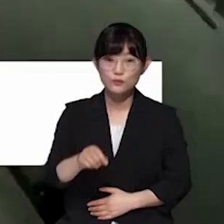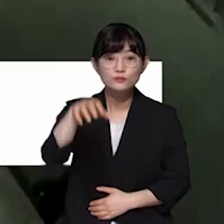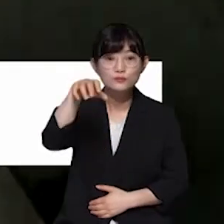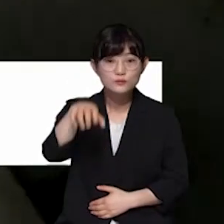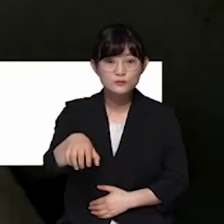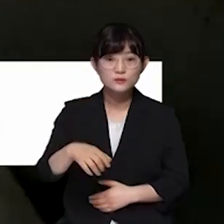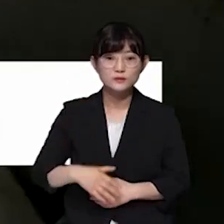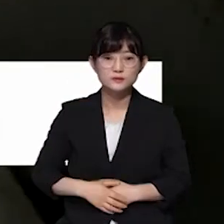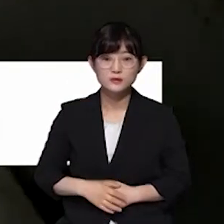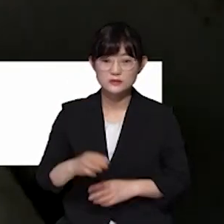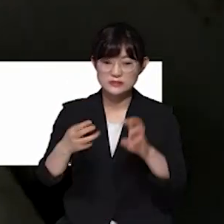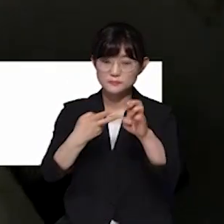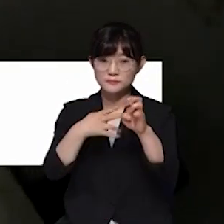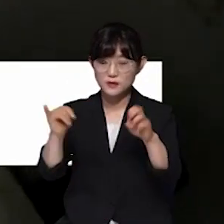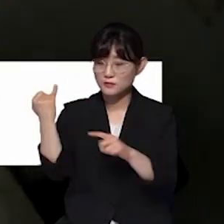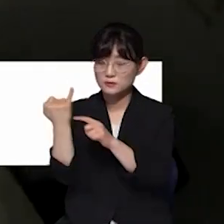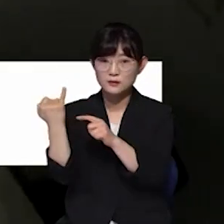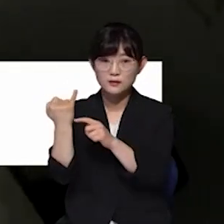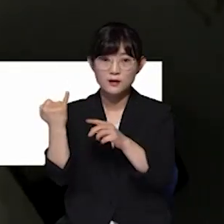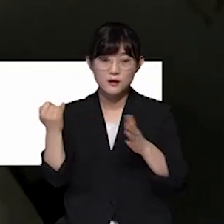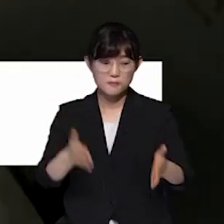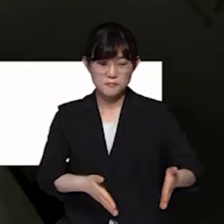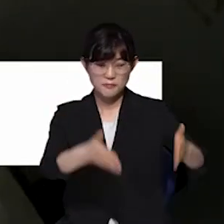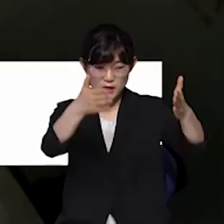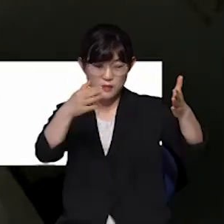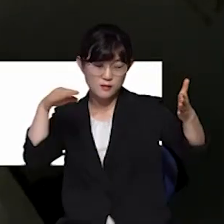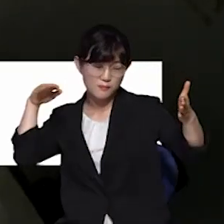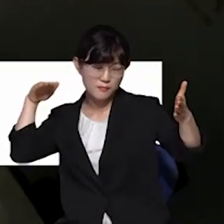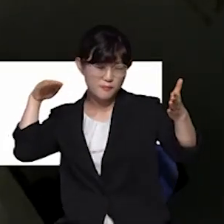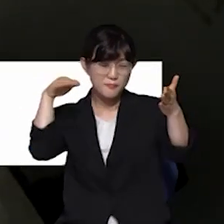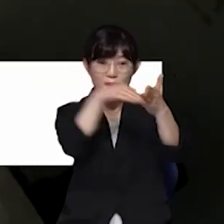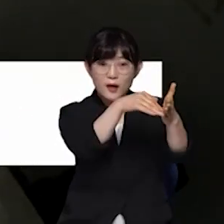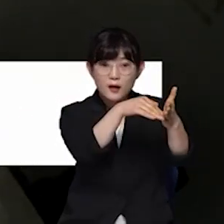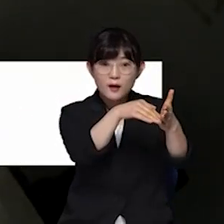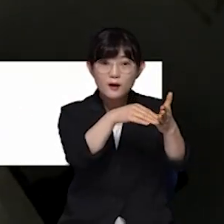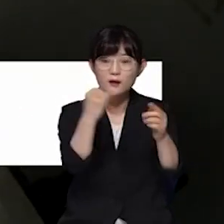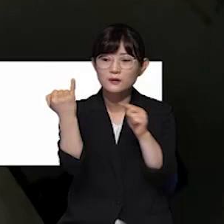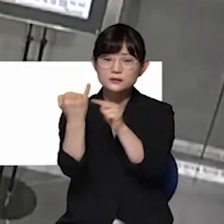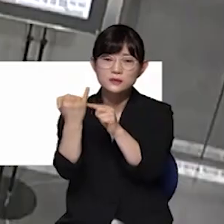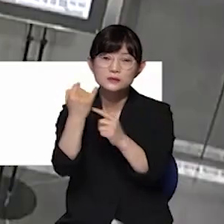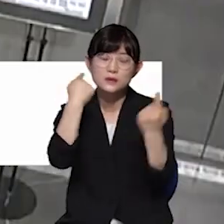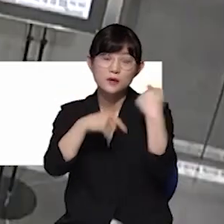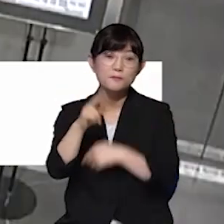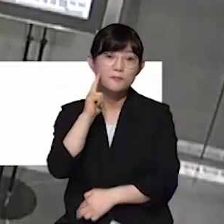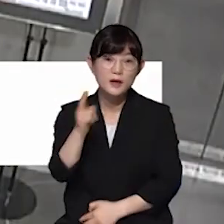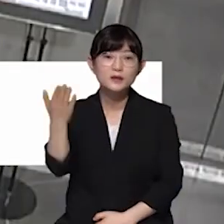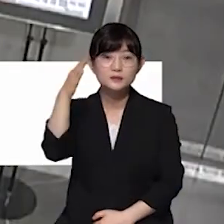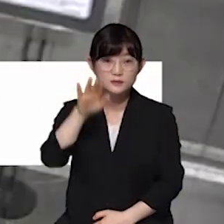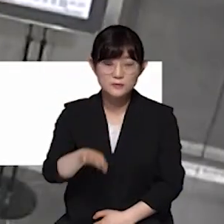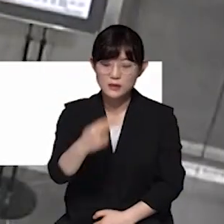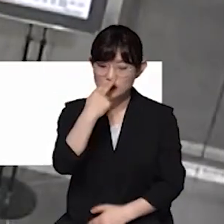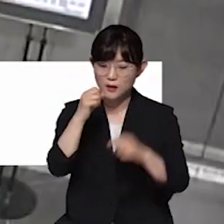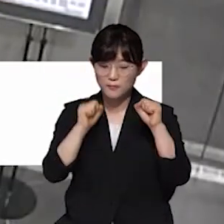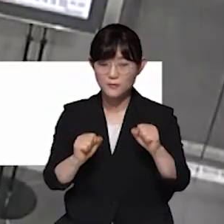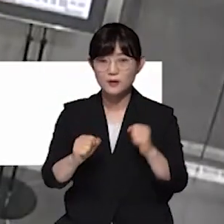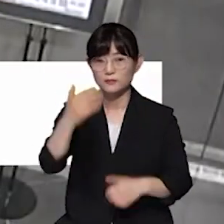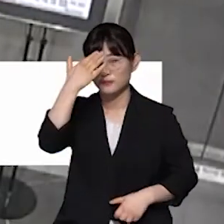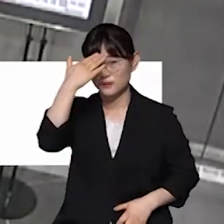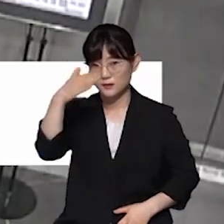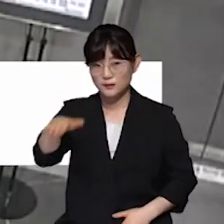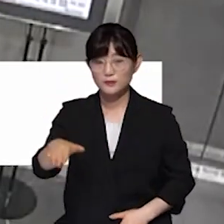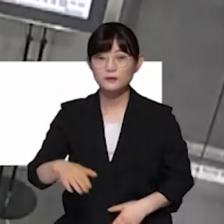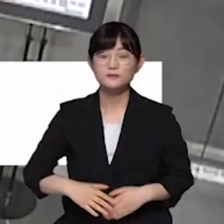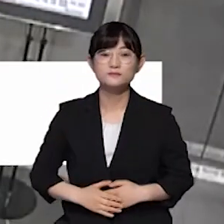사거리에서 30대 여성 A씨가 몰던 SUV 차량이 건물로 돌진해 A씨가 크게 다쳤지만 다행히 생명에는 지장이 없는